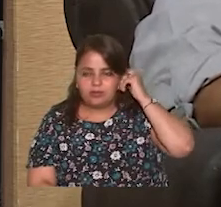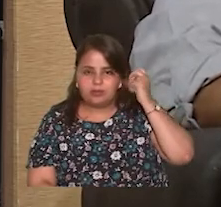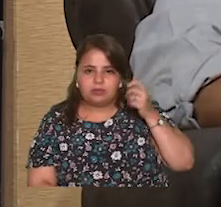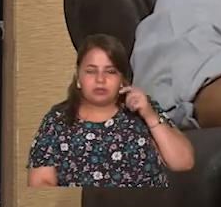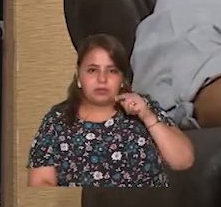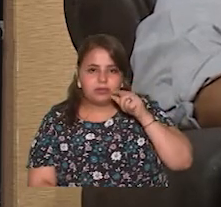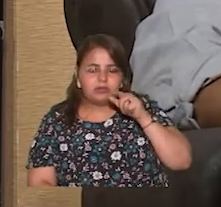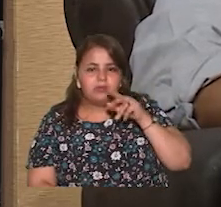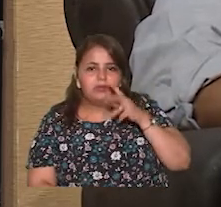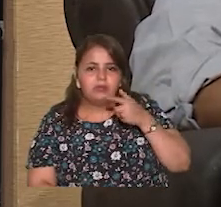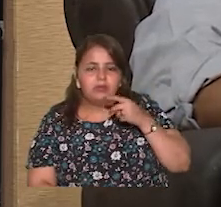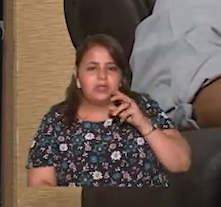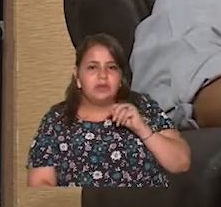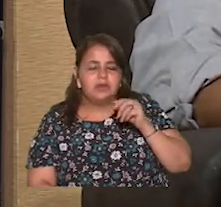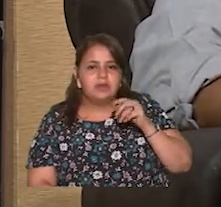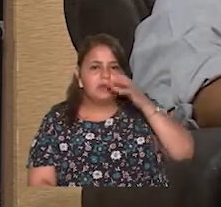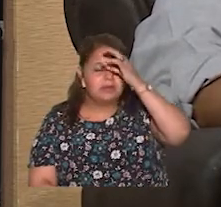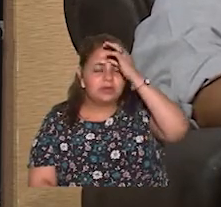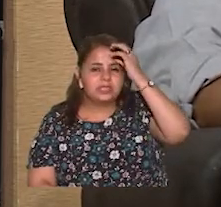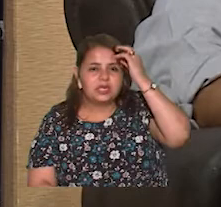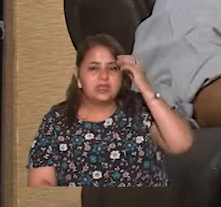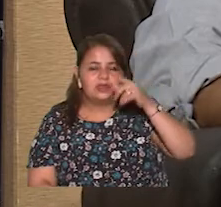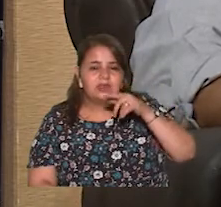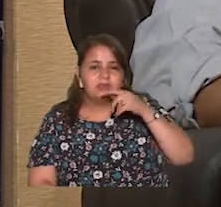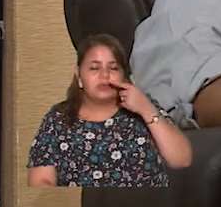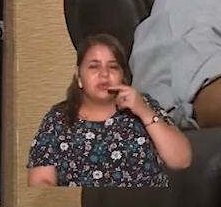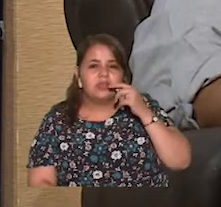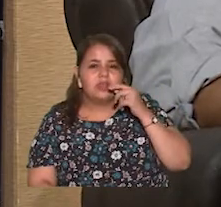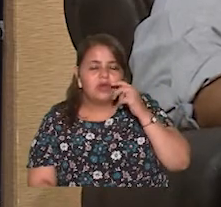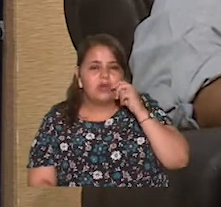امثال بيقول كده ان الراجل